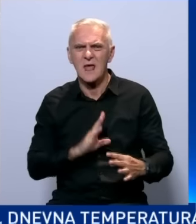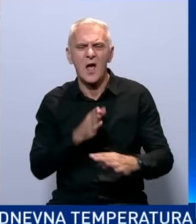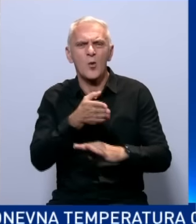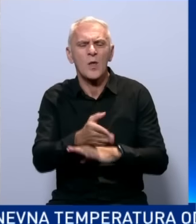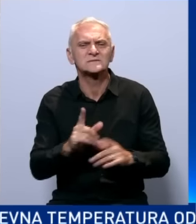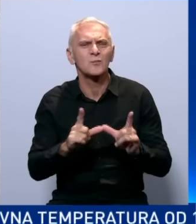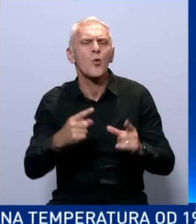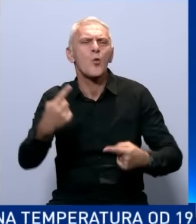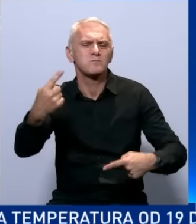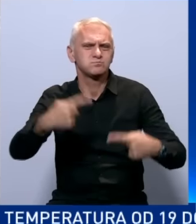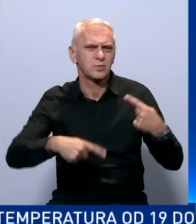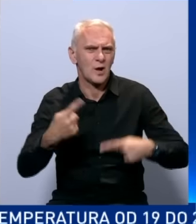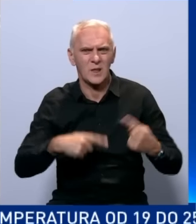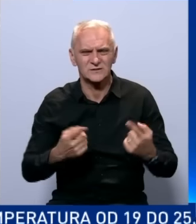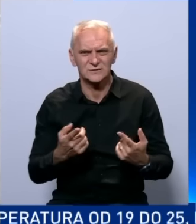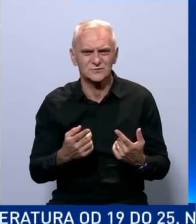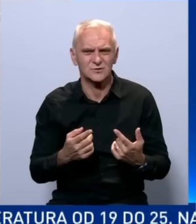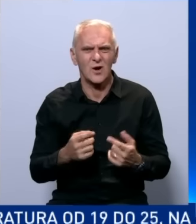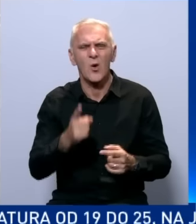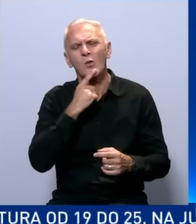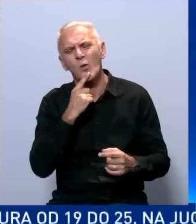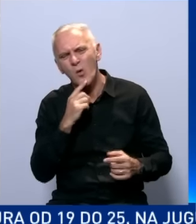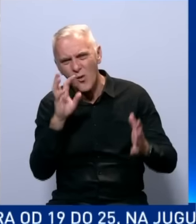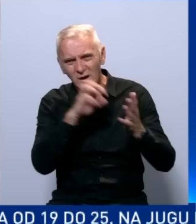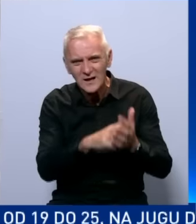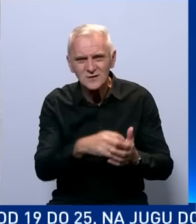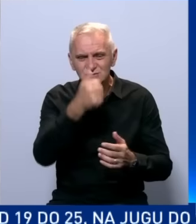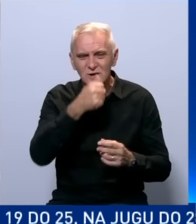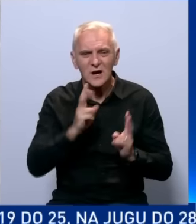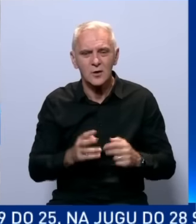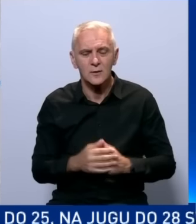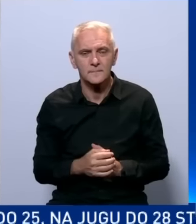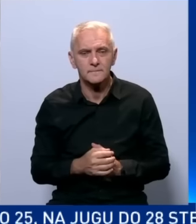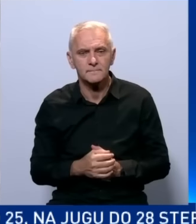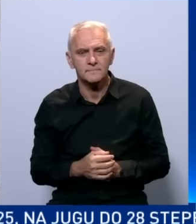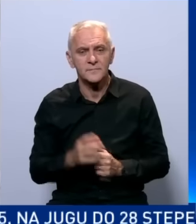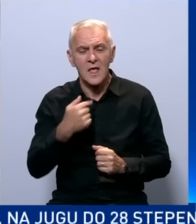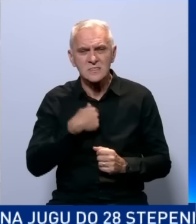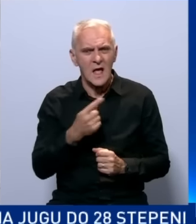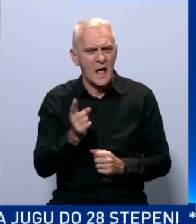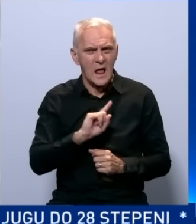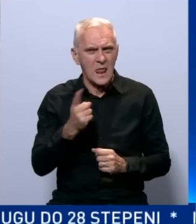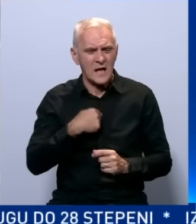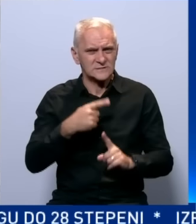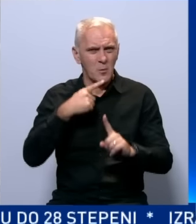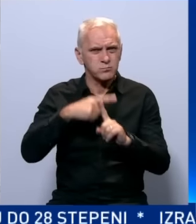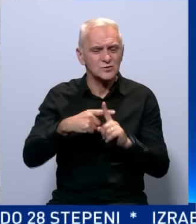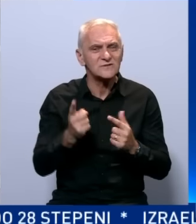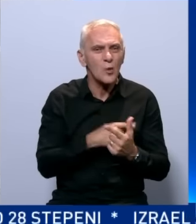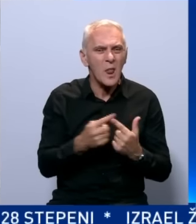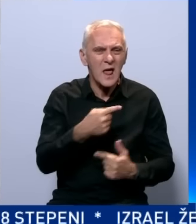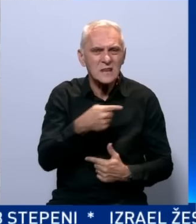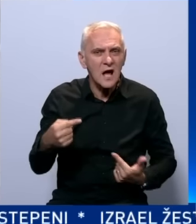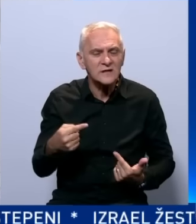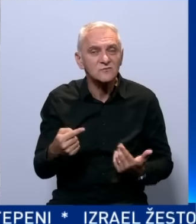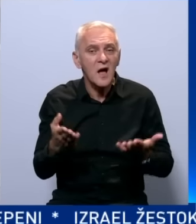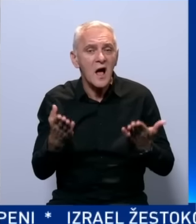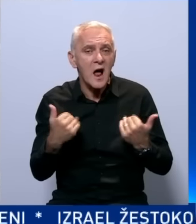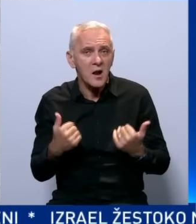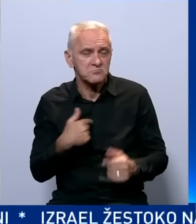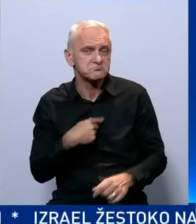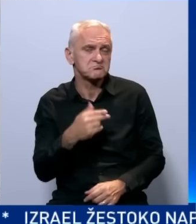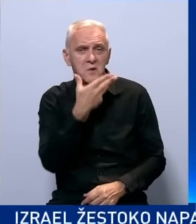političke nikakve konotacije, ko je postavio, šta je, kako. Nisam sad nešto orijentisana pozitivno ili negativno, ali svakako mi